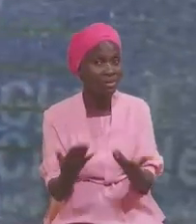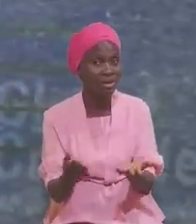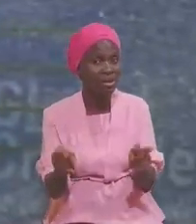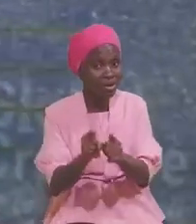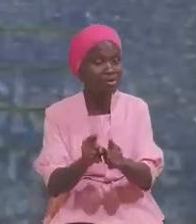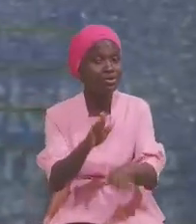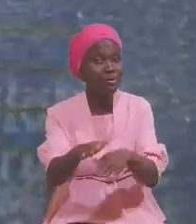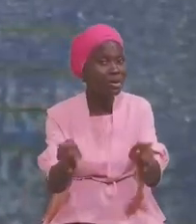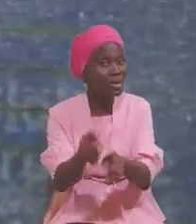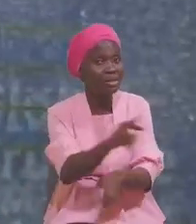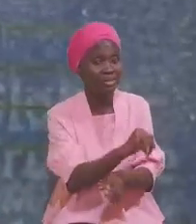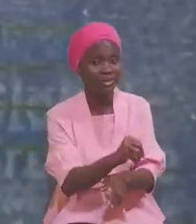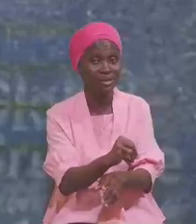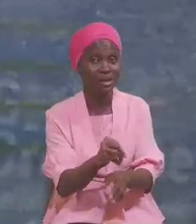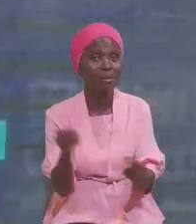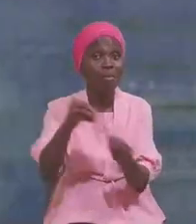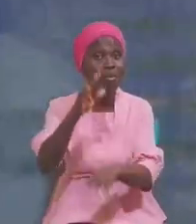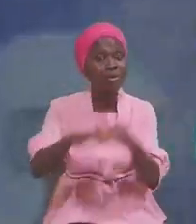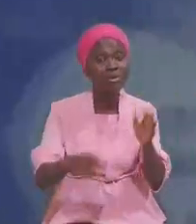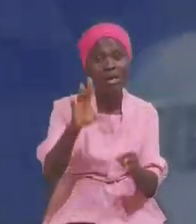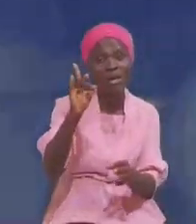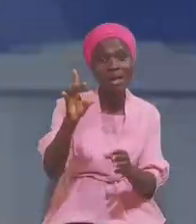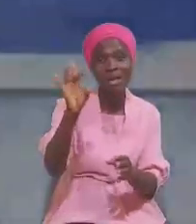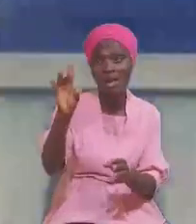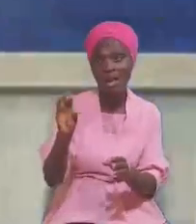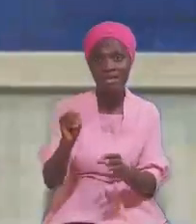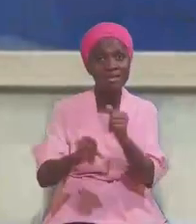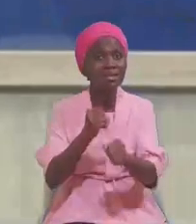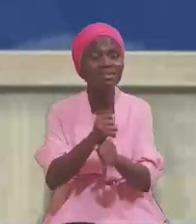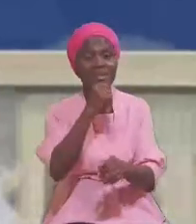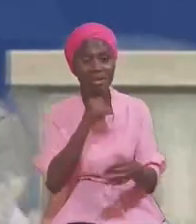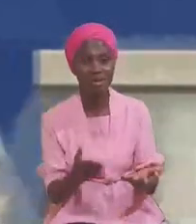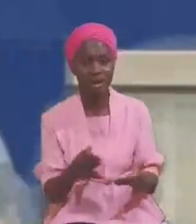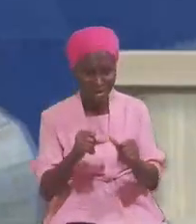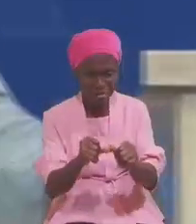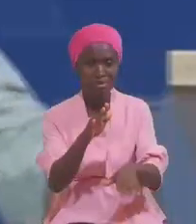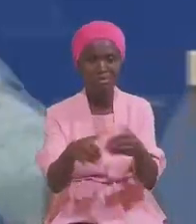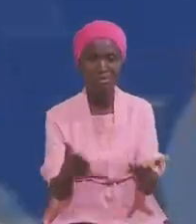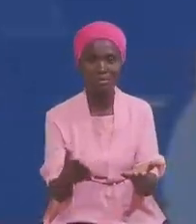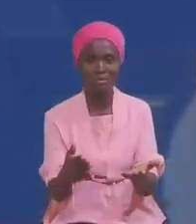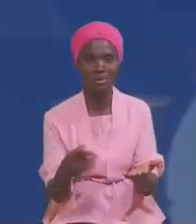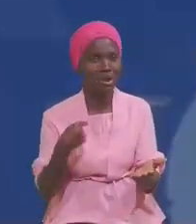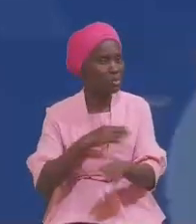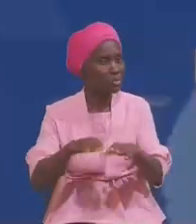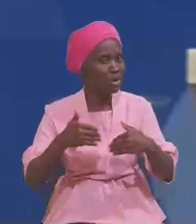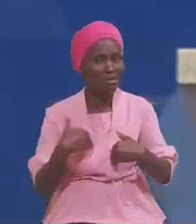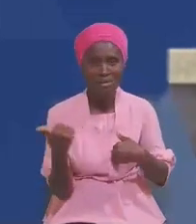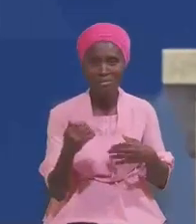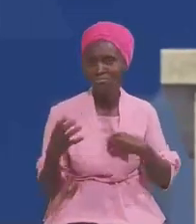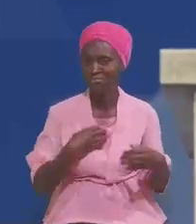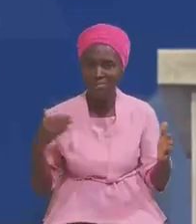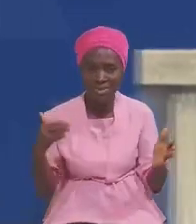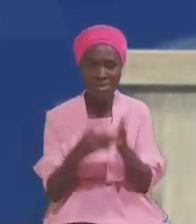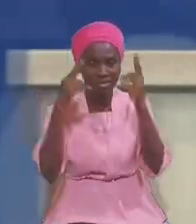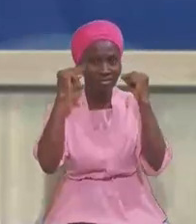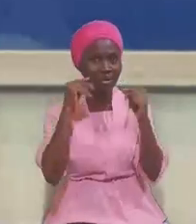de 40 ans, 80 ans plutôt. Lui aussi marchait avec vous. On n'a pas de plainte contre Moïse. On n'a pas de plainte à porter contre lui. Mais ils ont